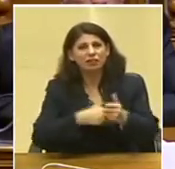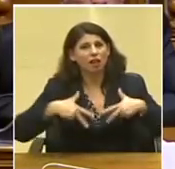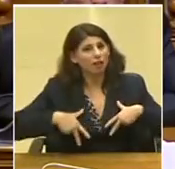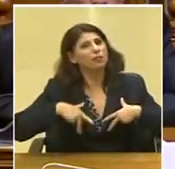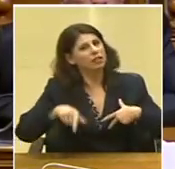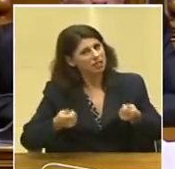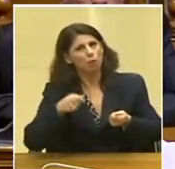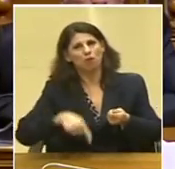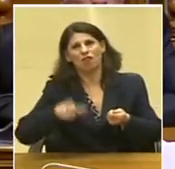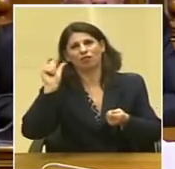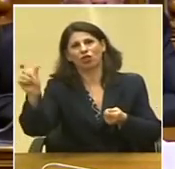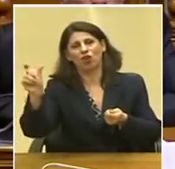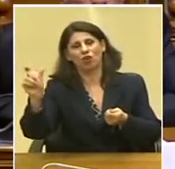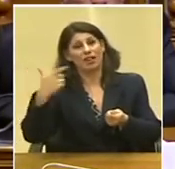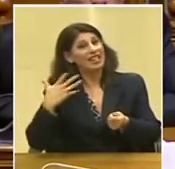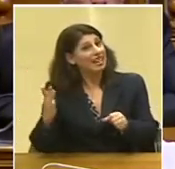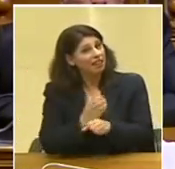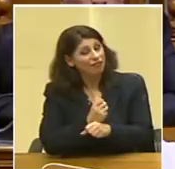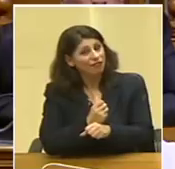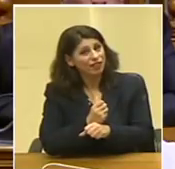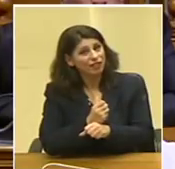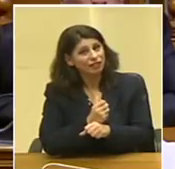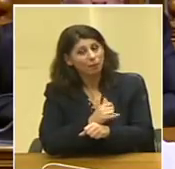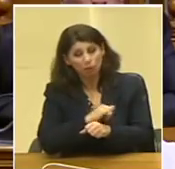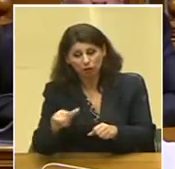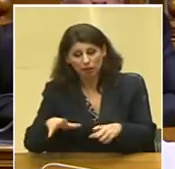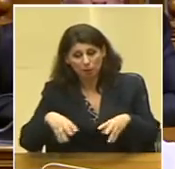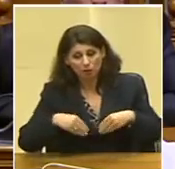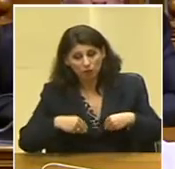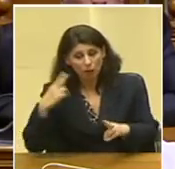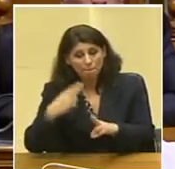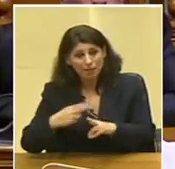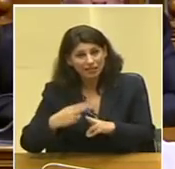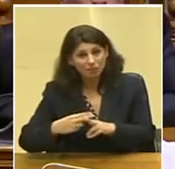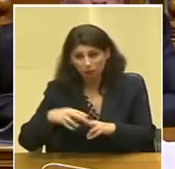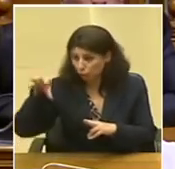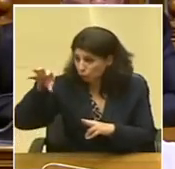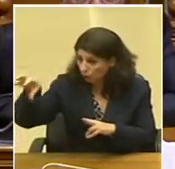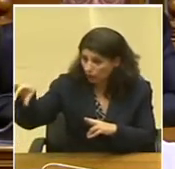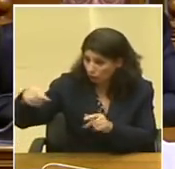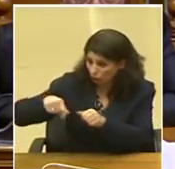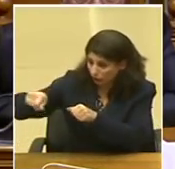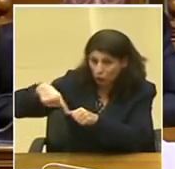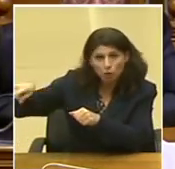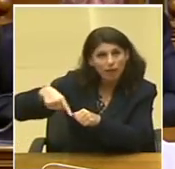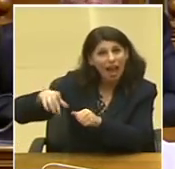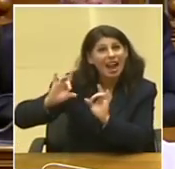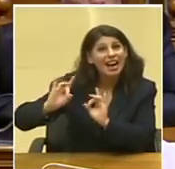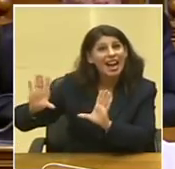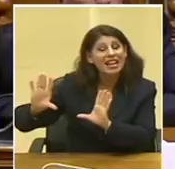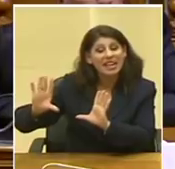μήπως καταφέρατε ποτέ να αποδεχθούν επισήμως οι γείτονες ότι κανένα στοιχείο του πολιτισμού